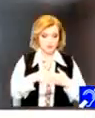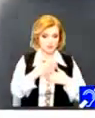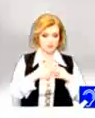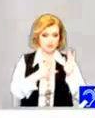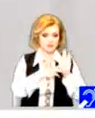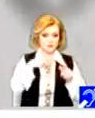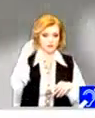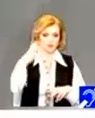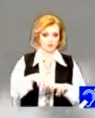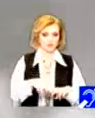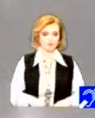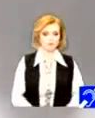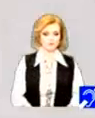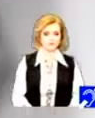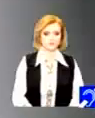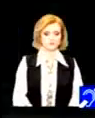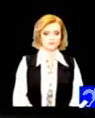închisoare.